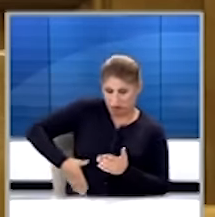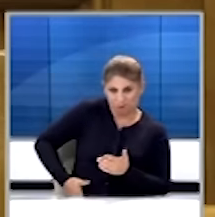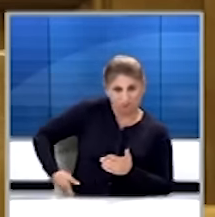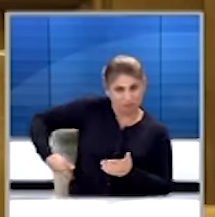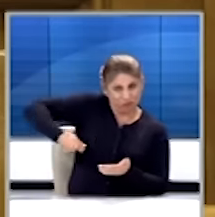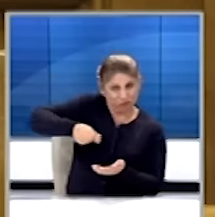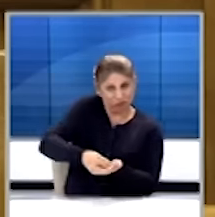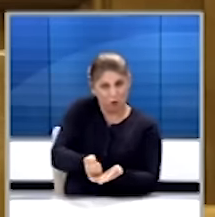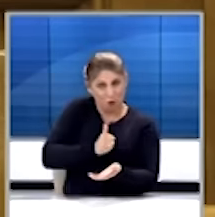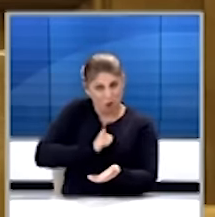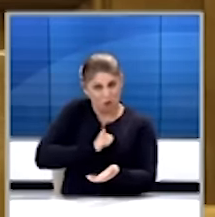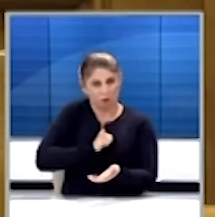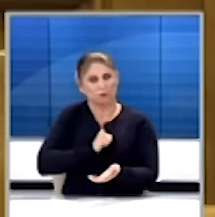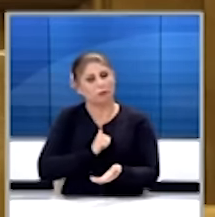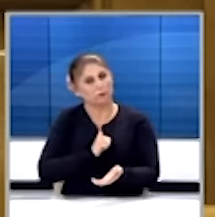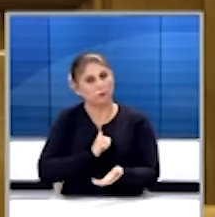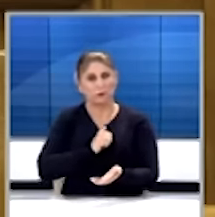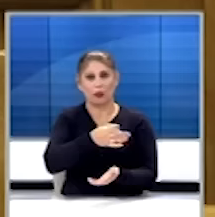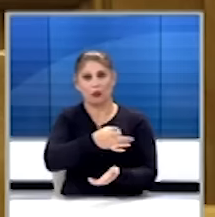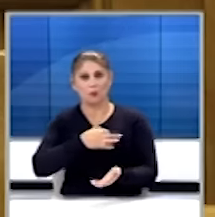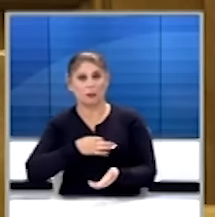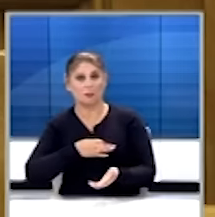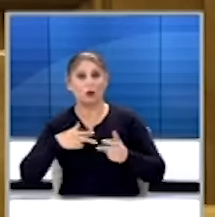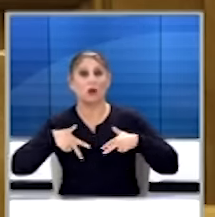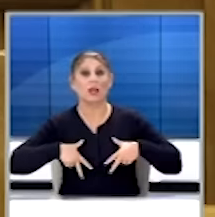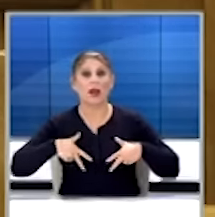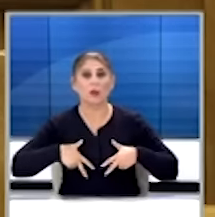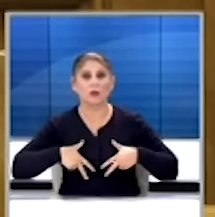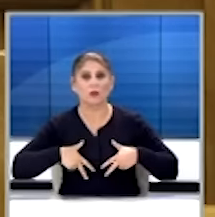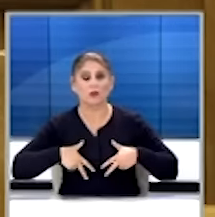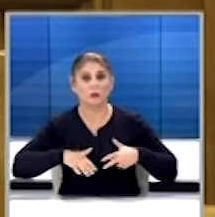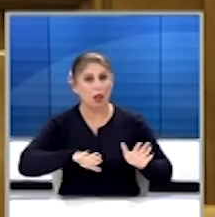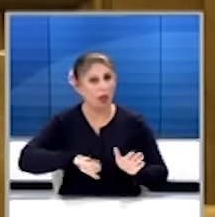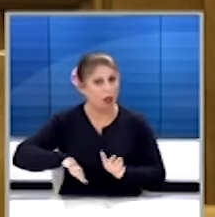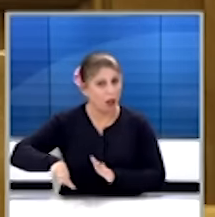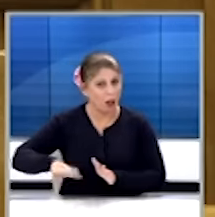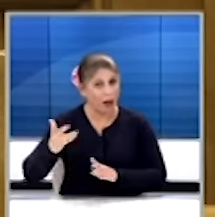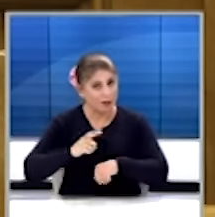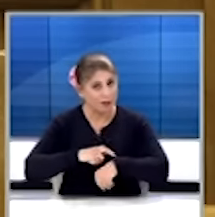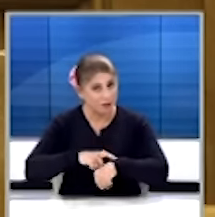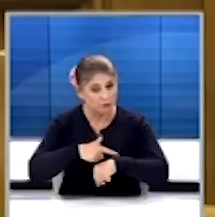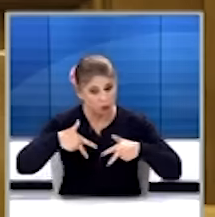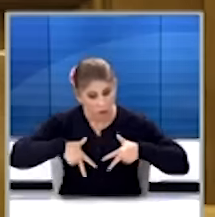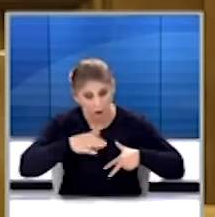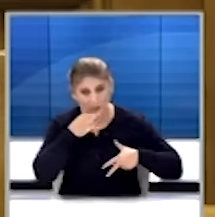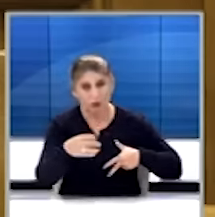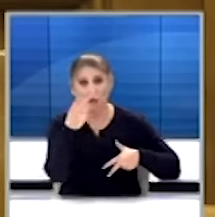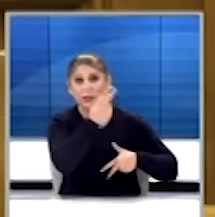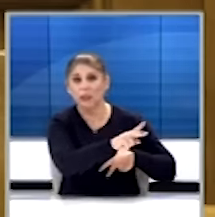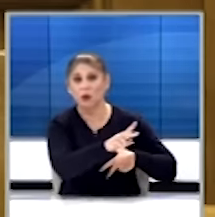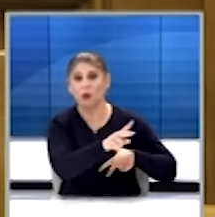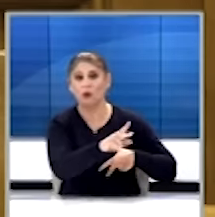τσέπη. Να μας μιλήσει όμως το κράτος, λέμε εμείς, πέρα από αυτό κάποια στιγμή, για το δικό του